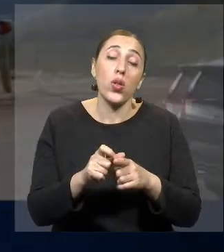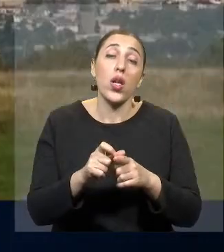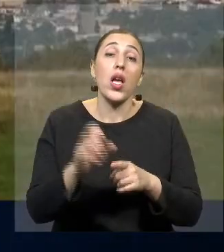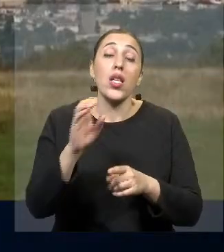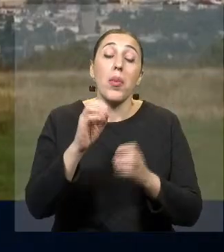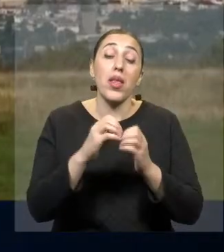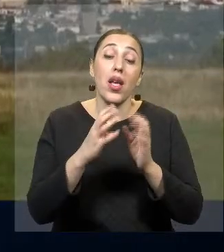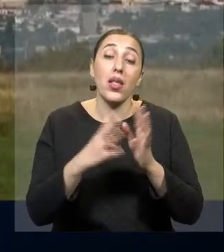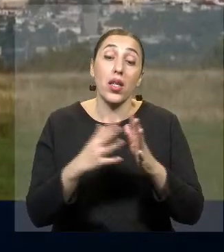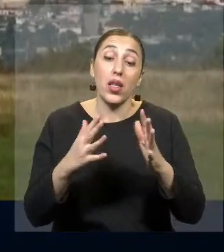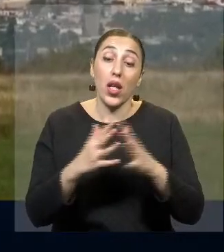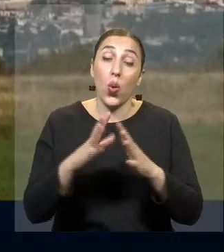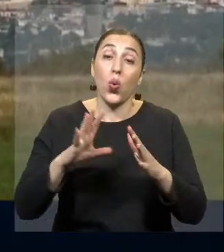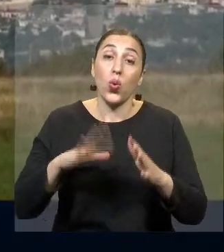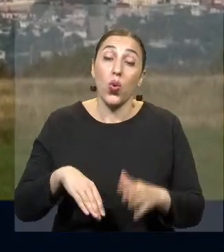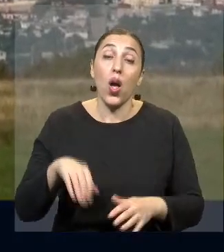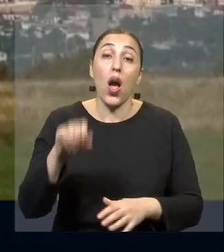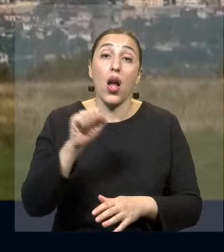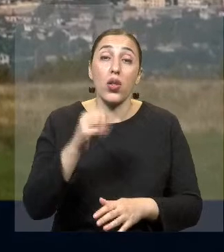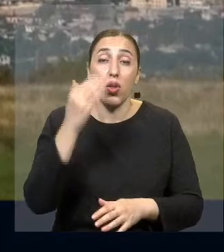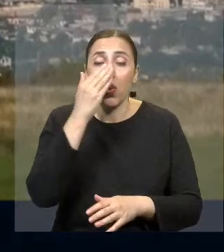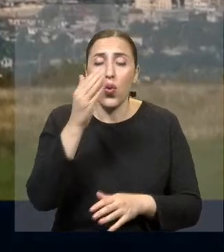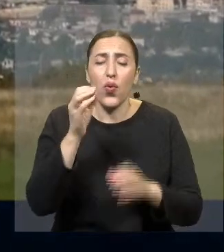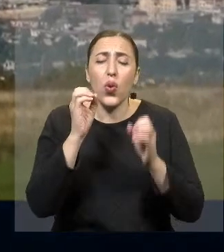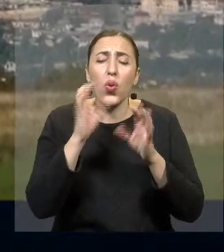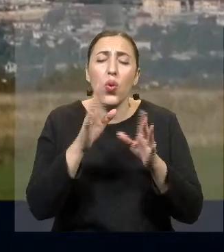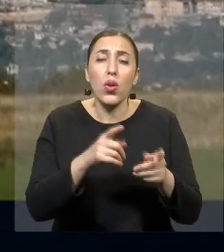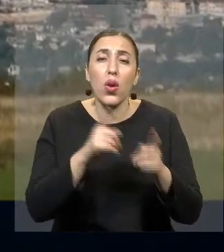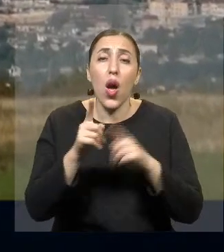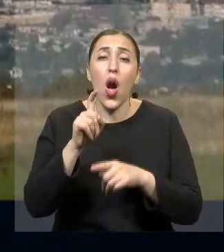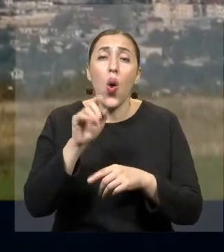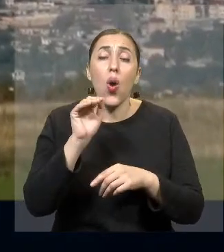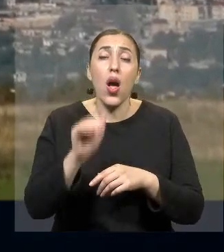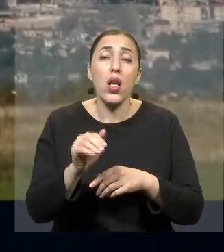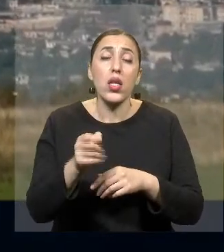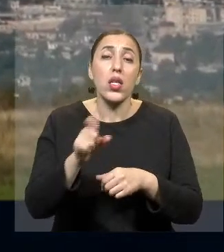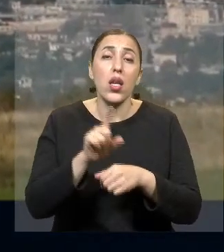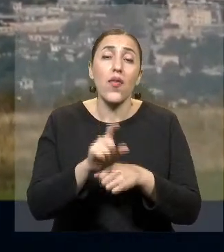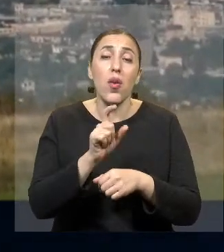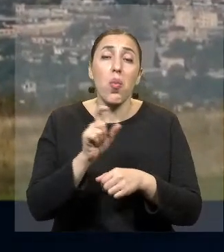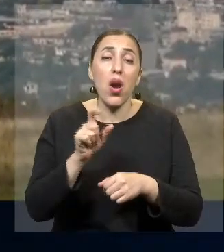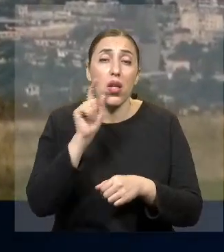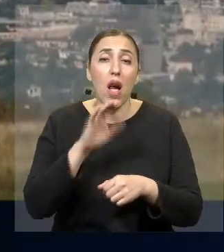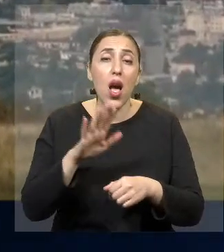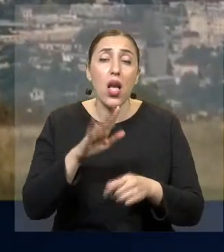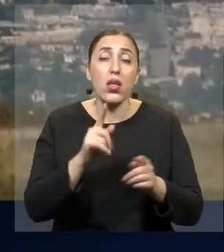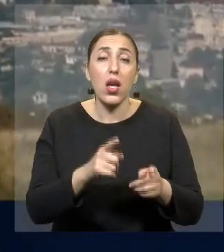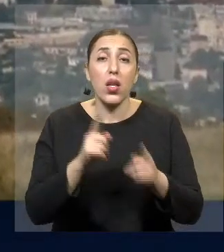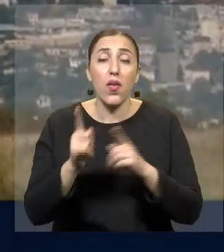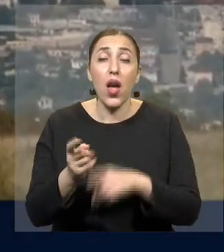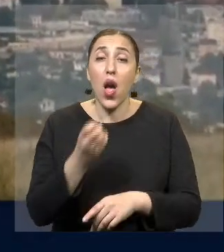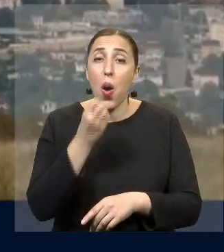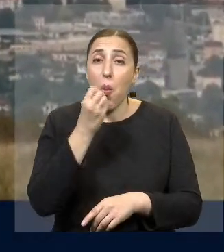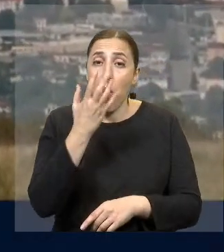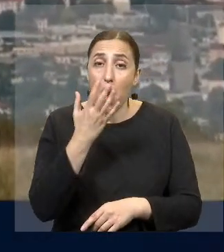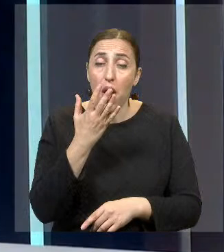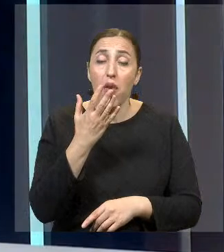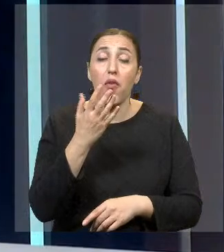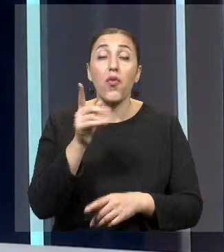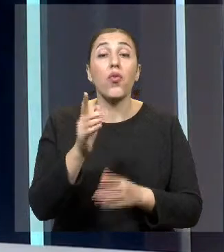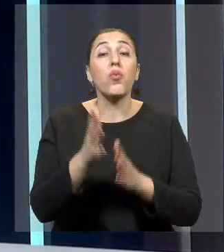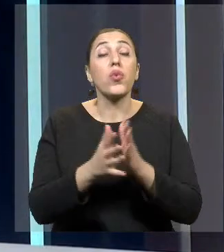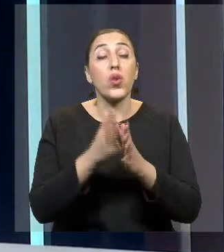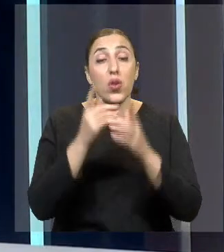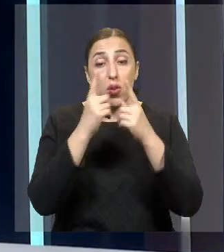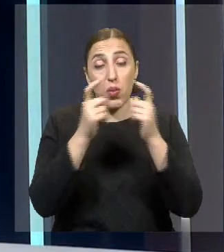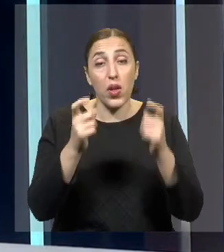հարցակումից հետո արցախը հայաթապվվեց զավելի կան 100 մարդ թայասնոն դեղապոխվեց, բակվի պաշտոնական վերջին տվյալներով